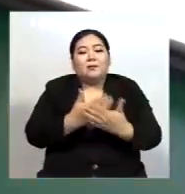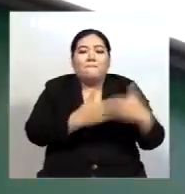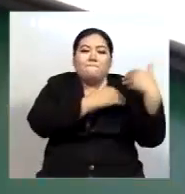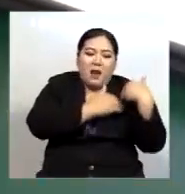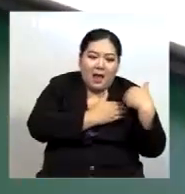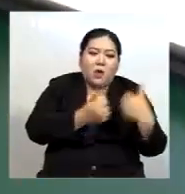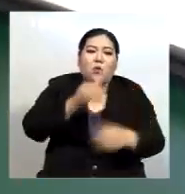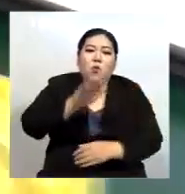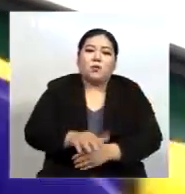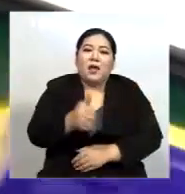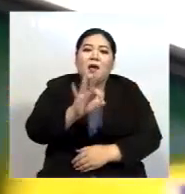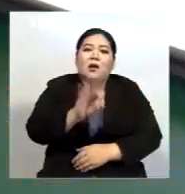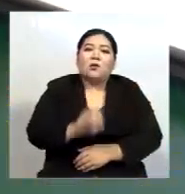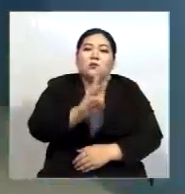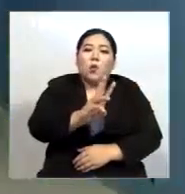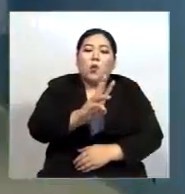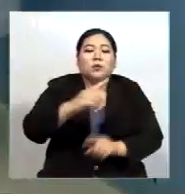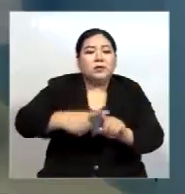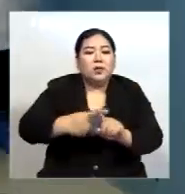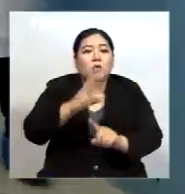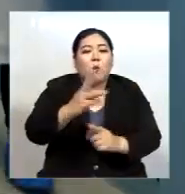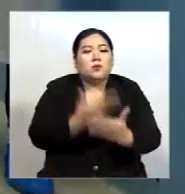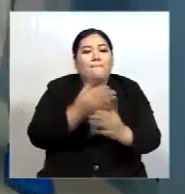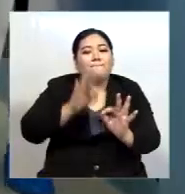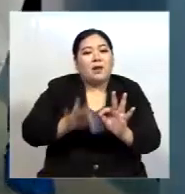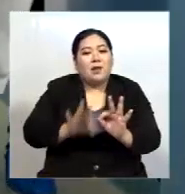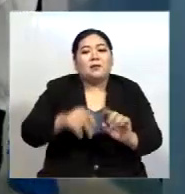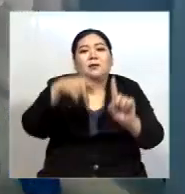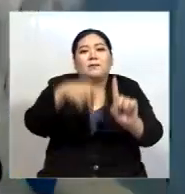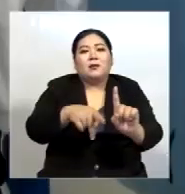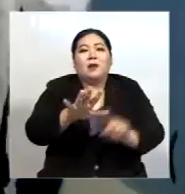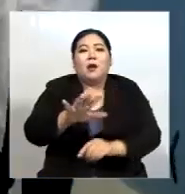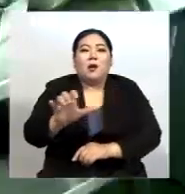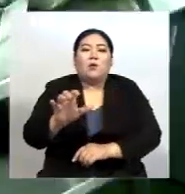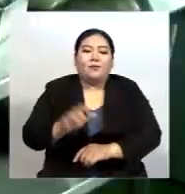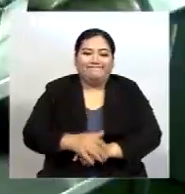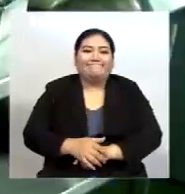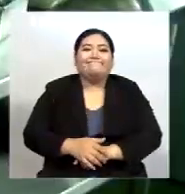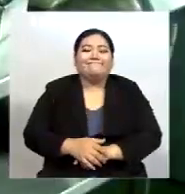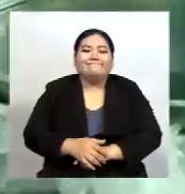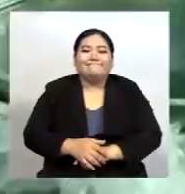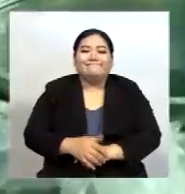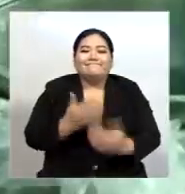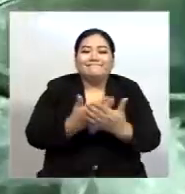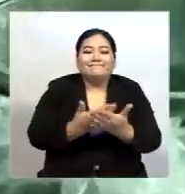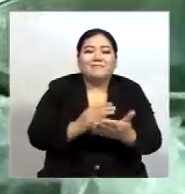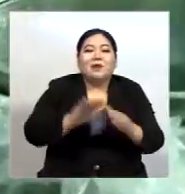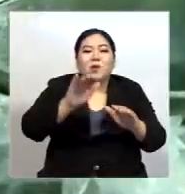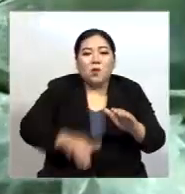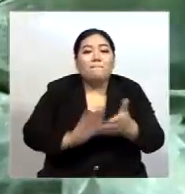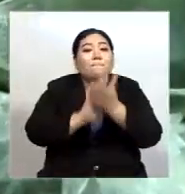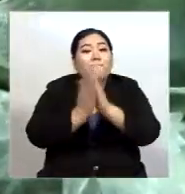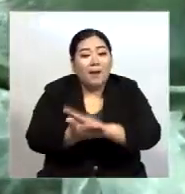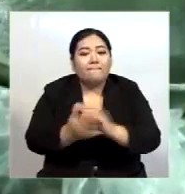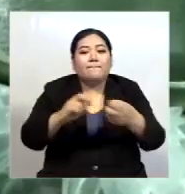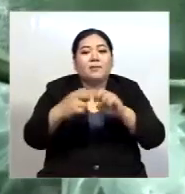ได้96บาทรวม6เดือนลดค่าใช้จ่ายไปได้ 1,500 บาทซึ่งการปรับลดเงินดังกล่